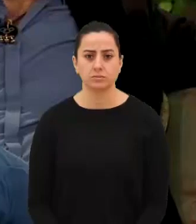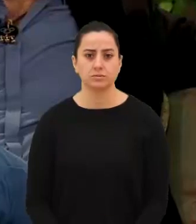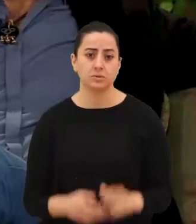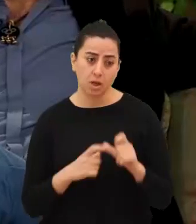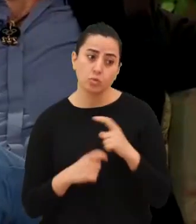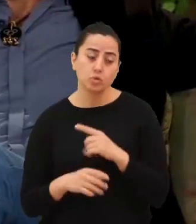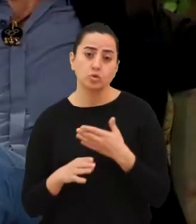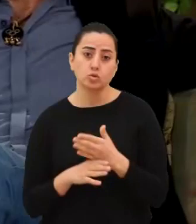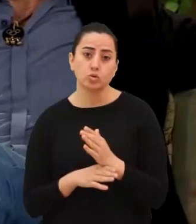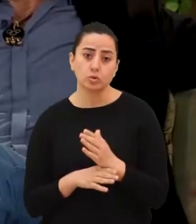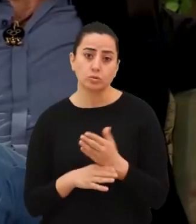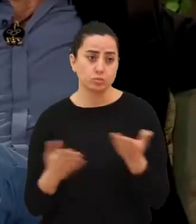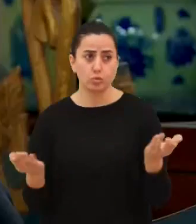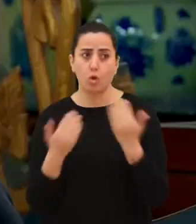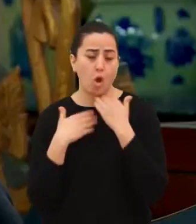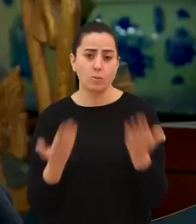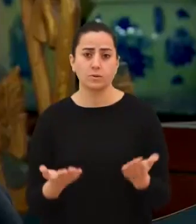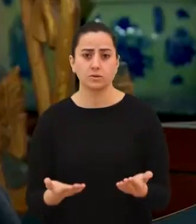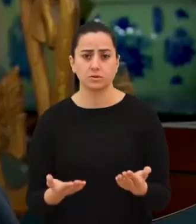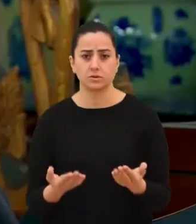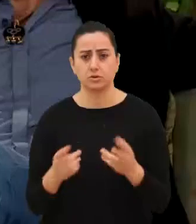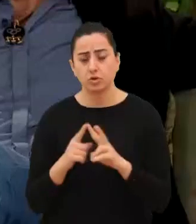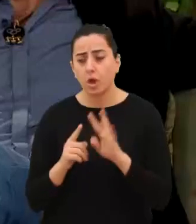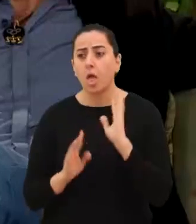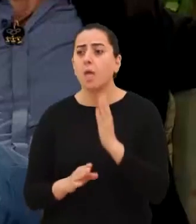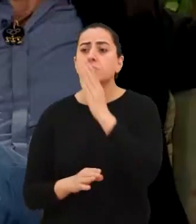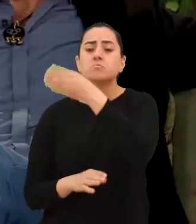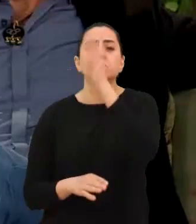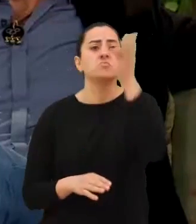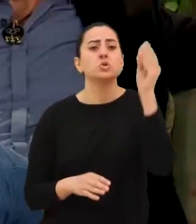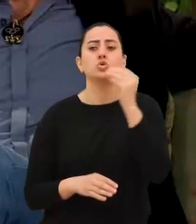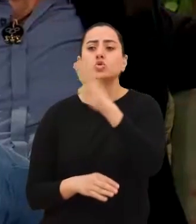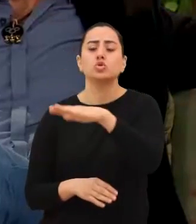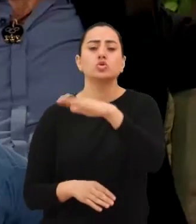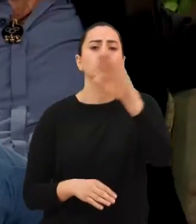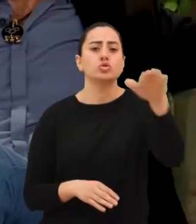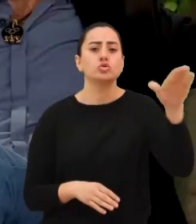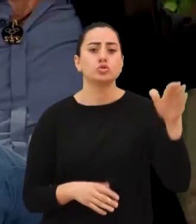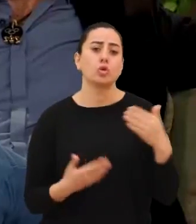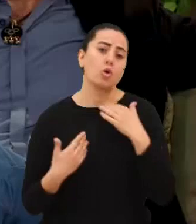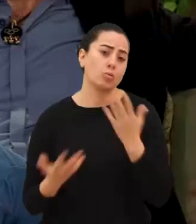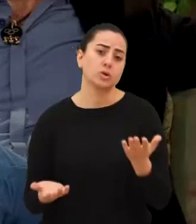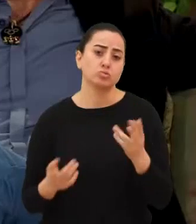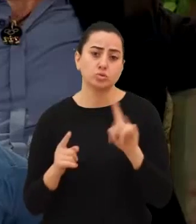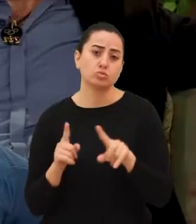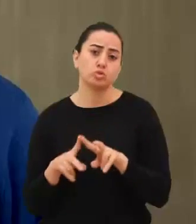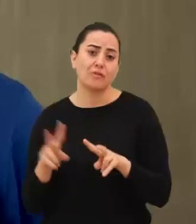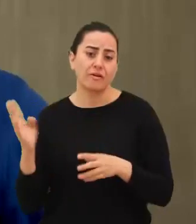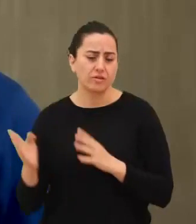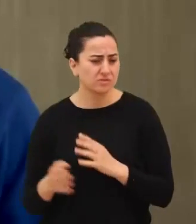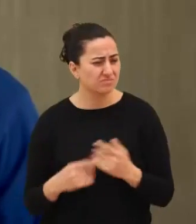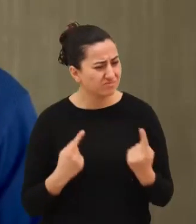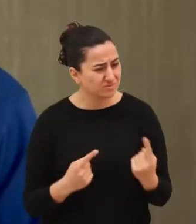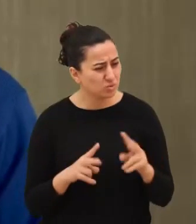Sarpışkom doğru söylüyor vallahi. Bu ne böyle canım Nurhan? Her limanda bir çocuk, her limanda bir çocuk. Bir de Mustafa var tabii. Bir dakika